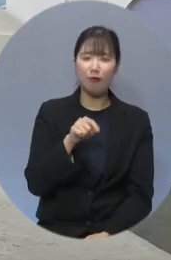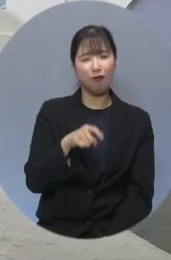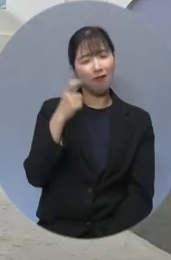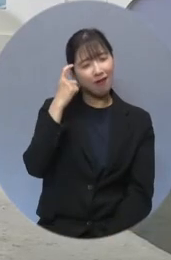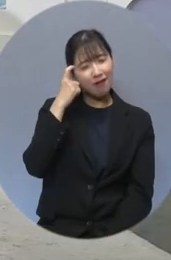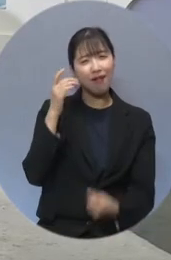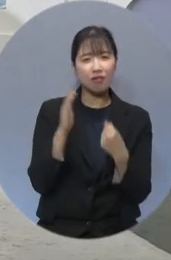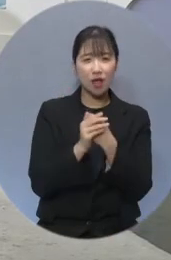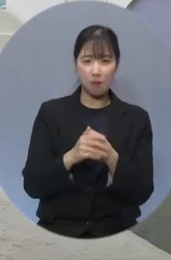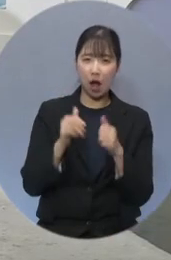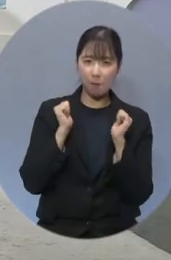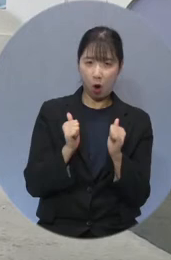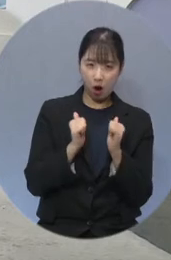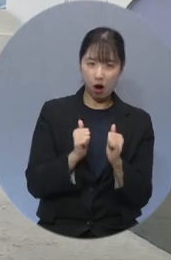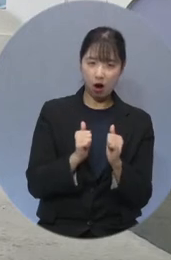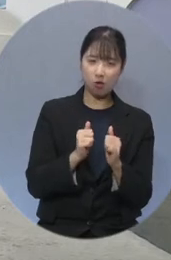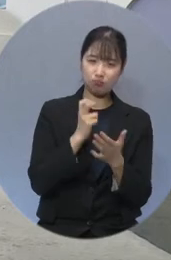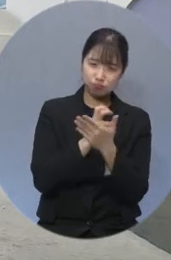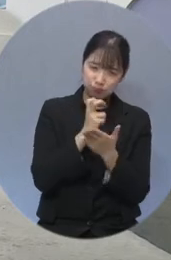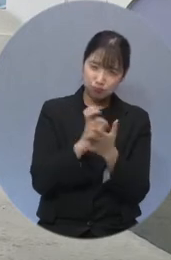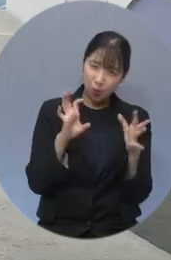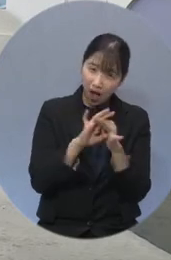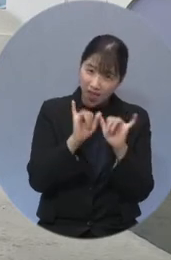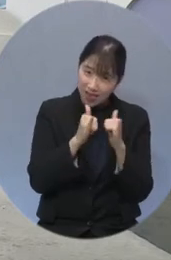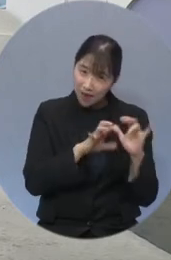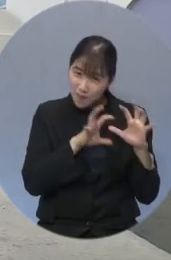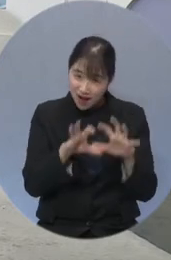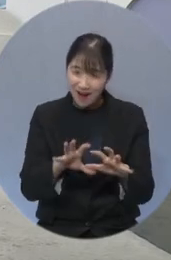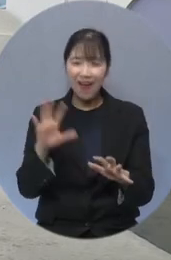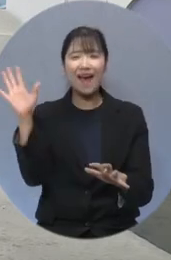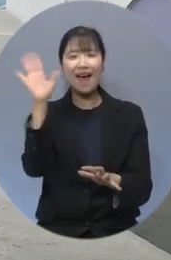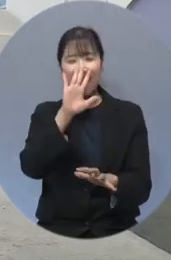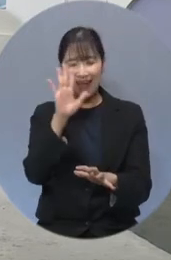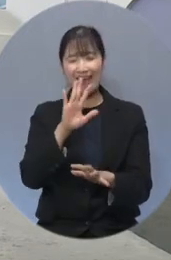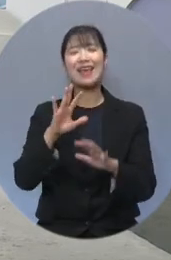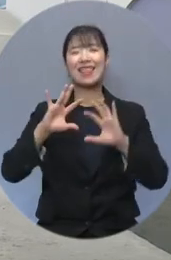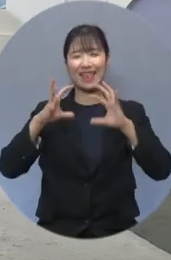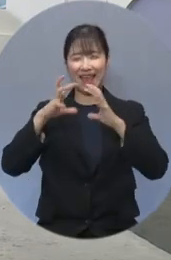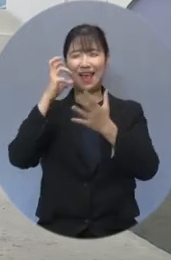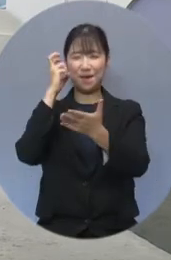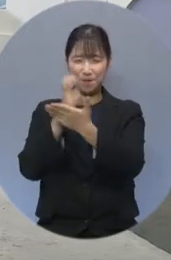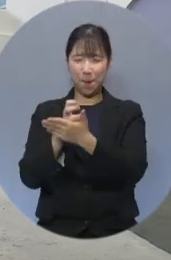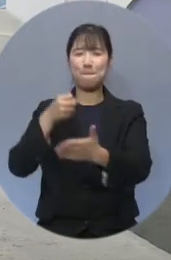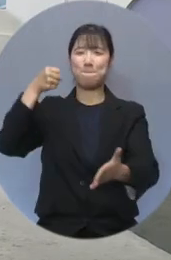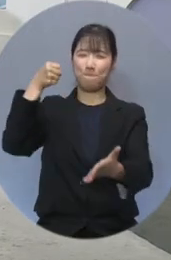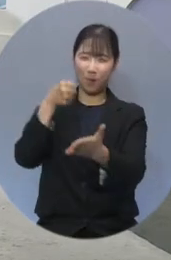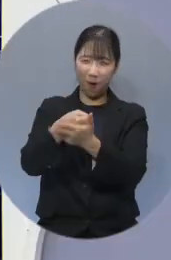그래서. 법률가들이 모이나 했어요. 네, 네, 네, 네. 아, 네, 법률적으로. 네, 법에